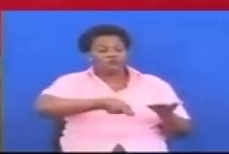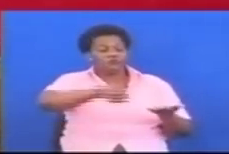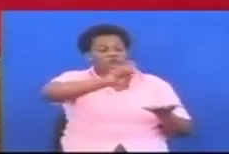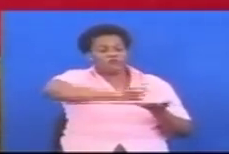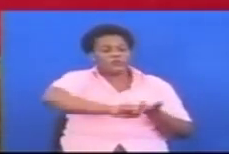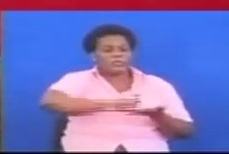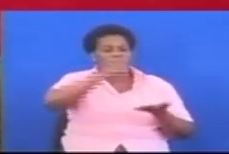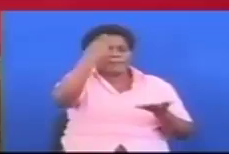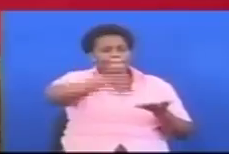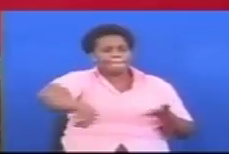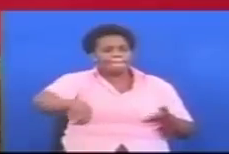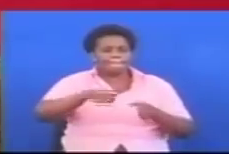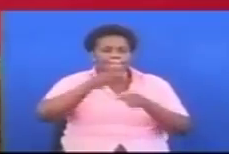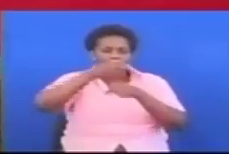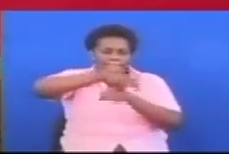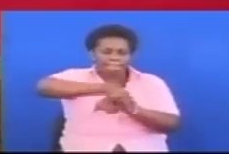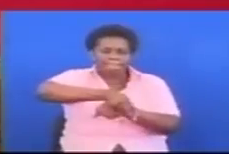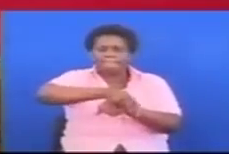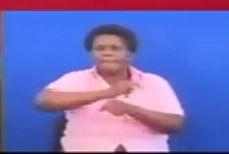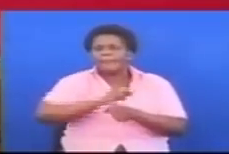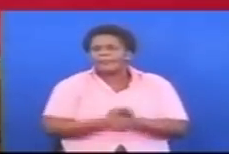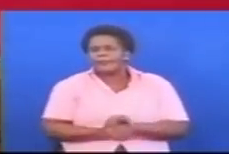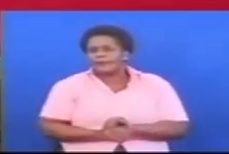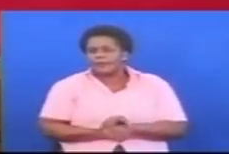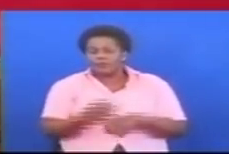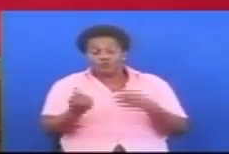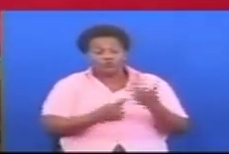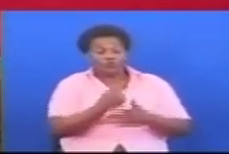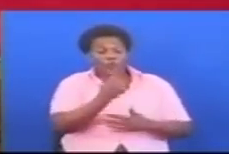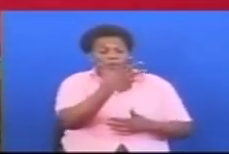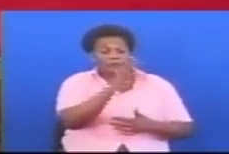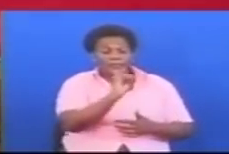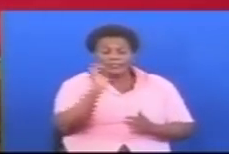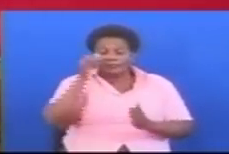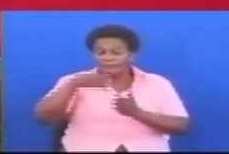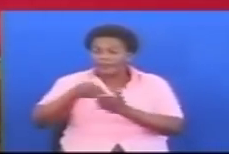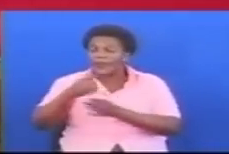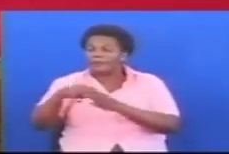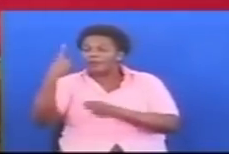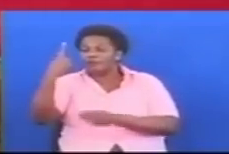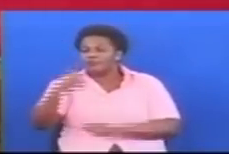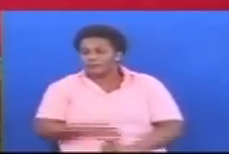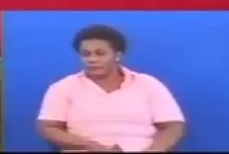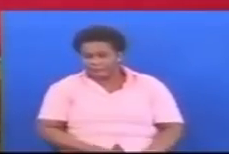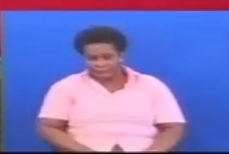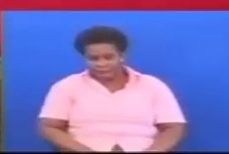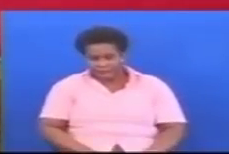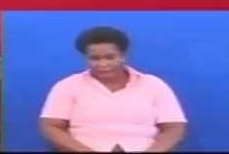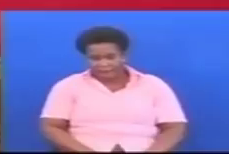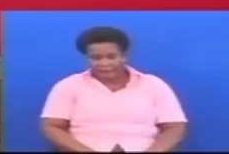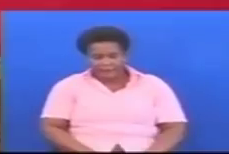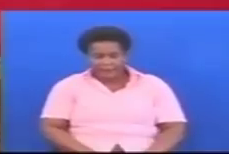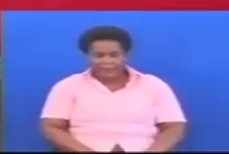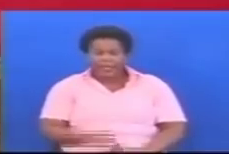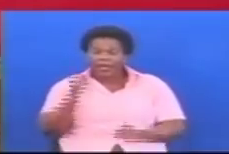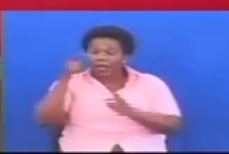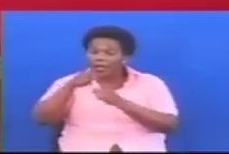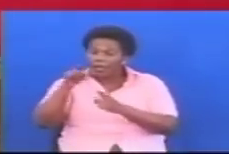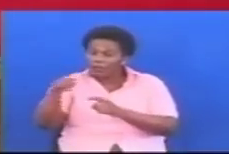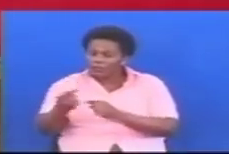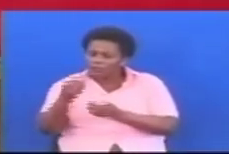mauzo ya mafuta ya diesel na petroli kutoka shilingi 50 hadi shilingi 100 kwa lita, ili kutunisha mfuko wa